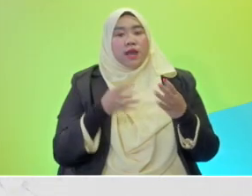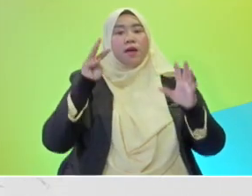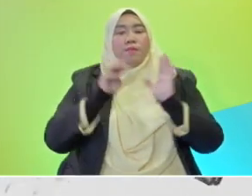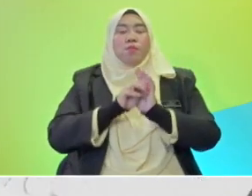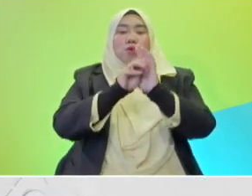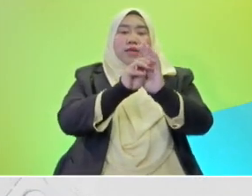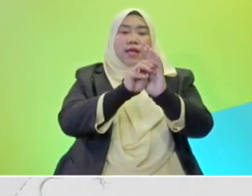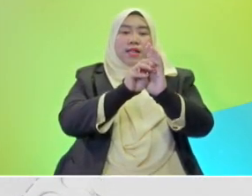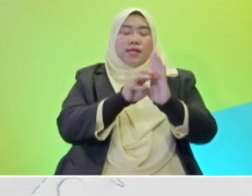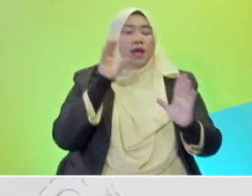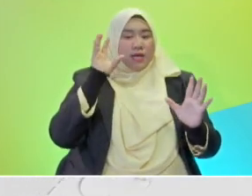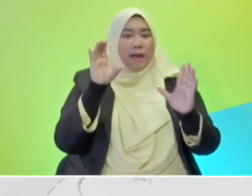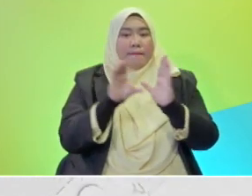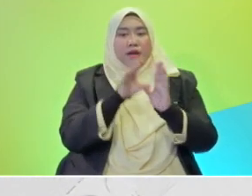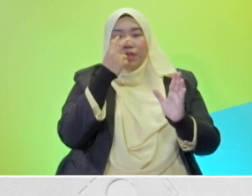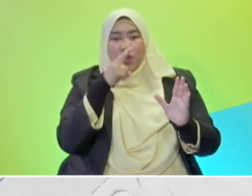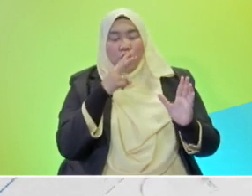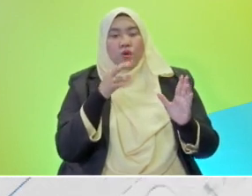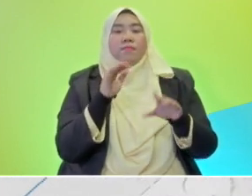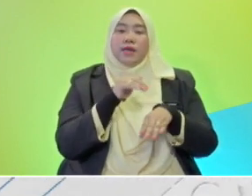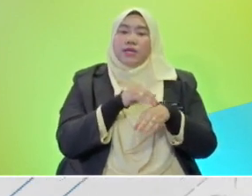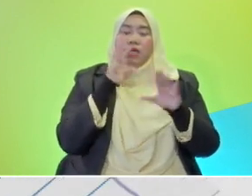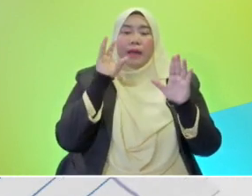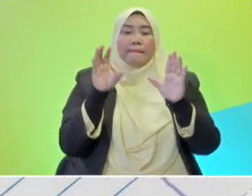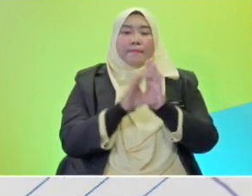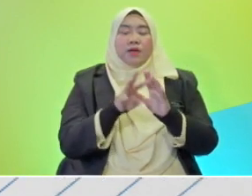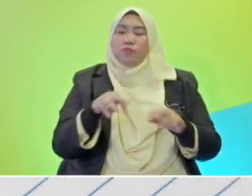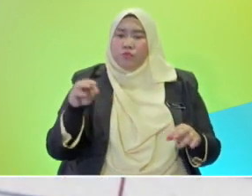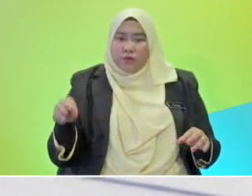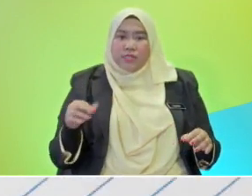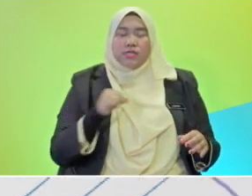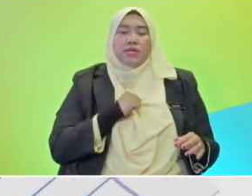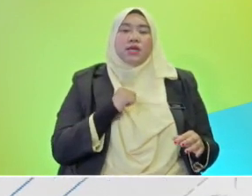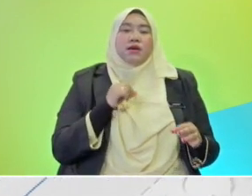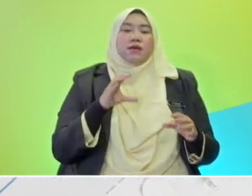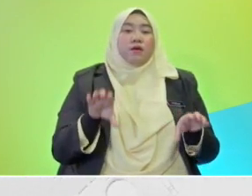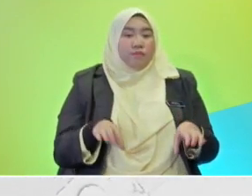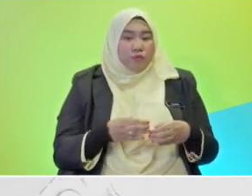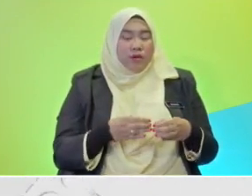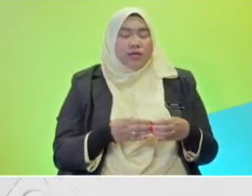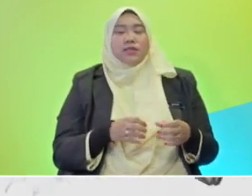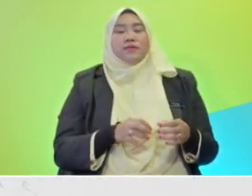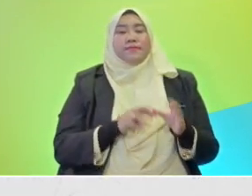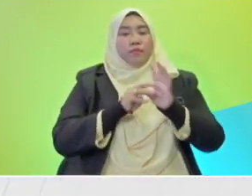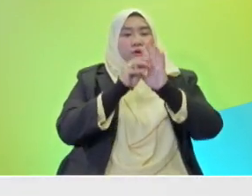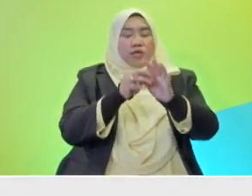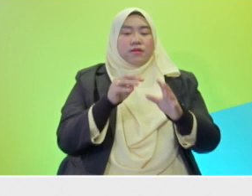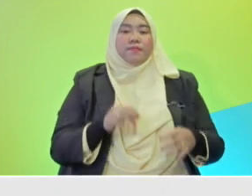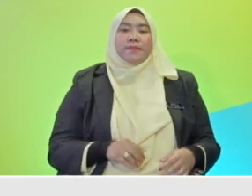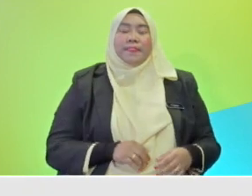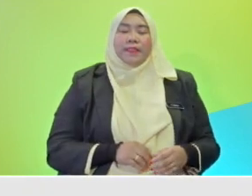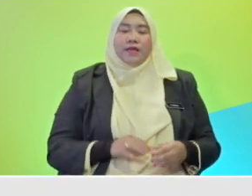dalam screen yang terpapar sekarang menghasilkan benda tuh Oke kemudian bagi active